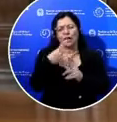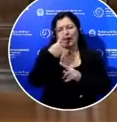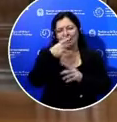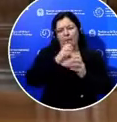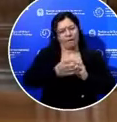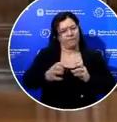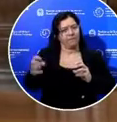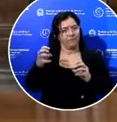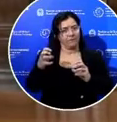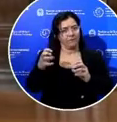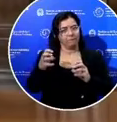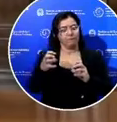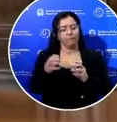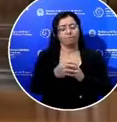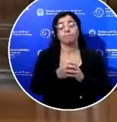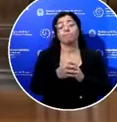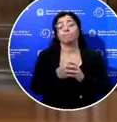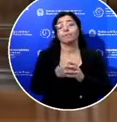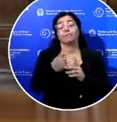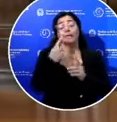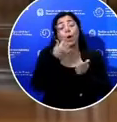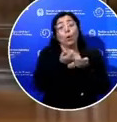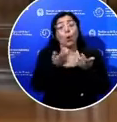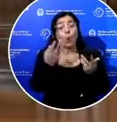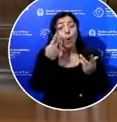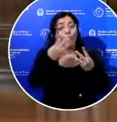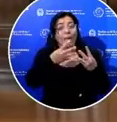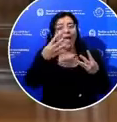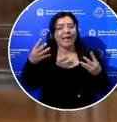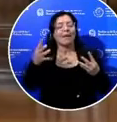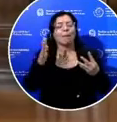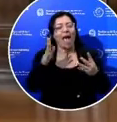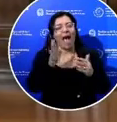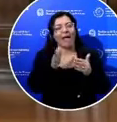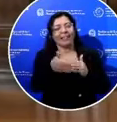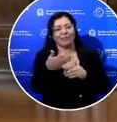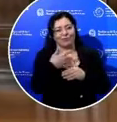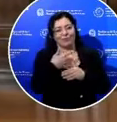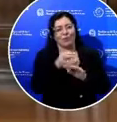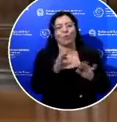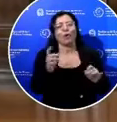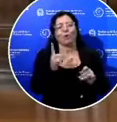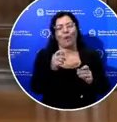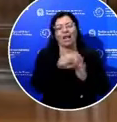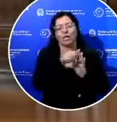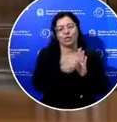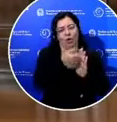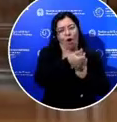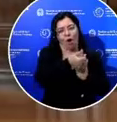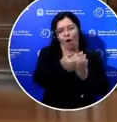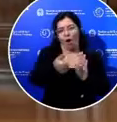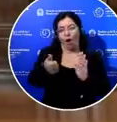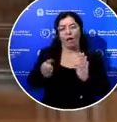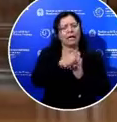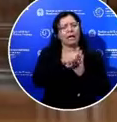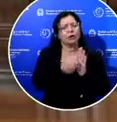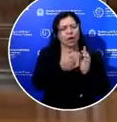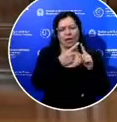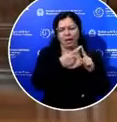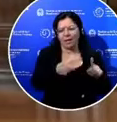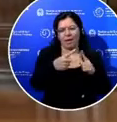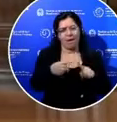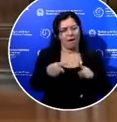interno. Dietro i numeri c'è la storia di ogni singola persona, storie spesso molto diverse tra